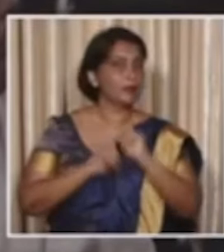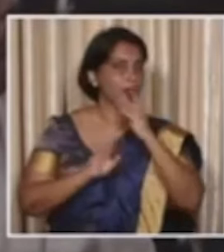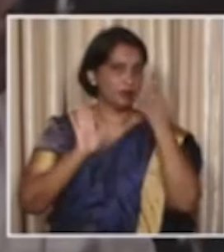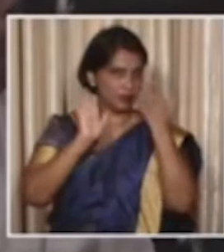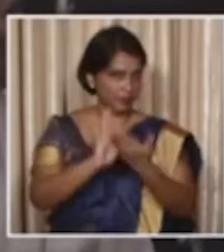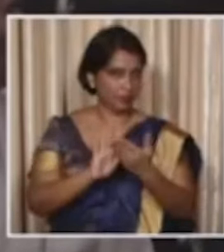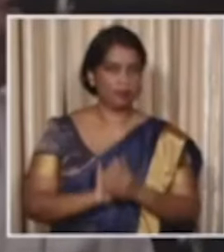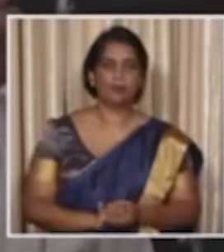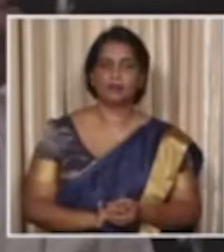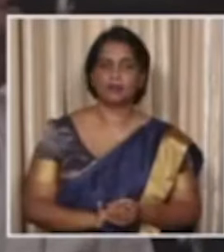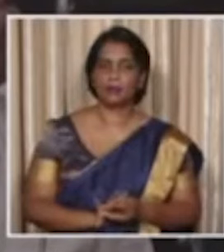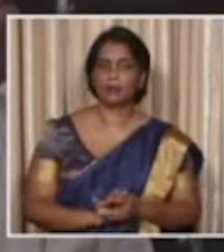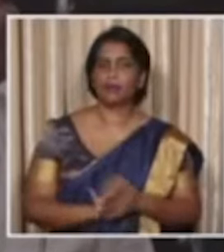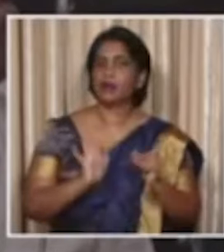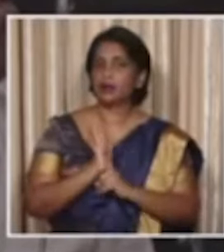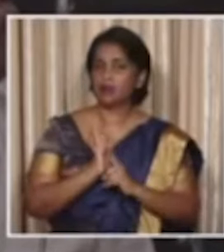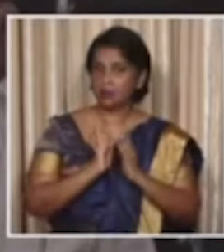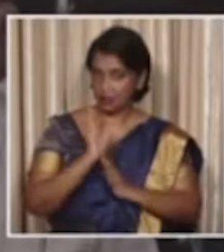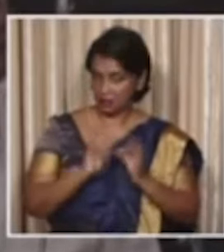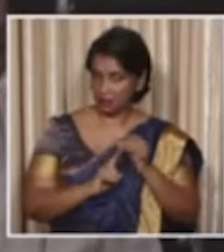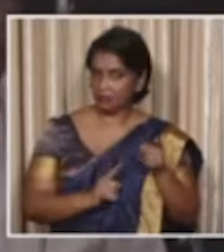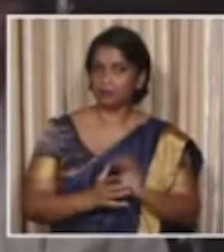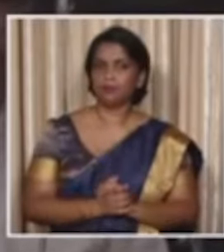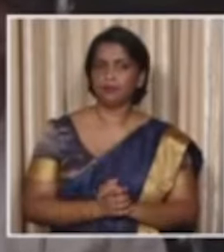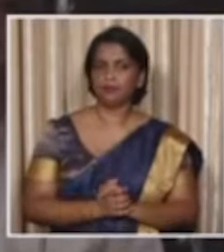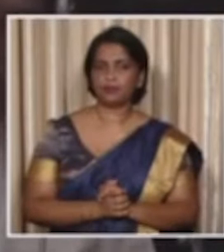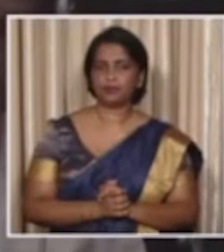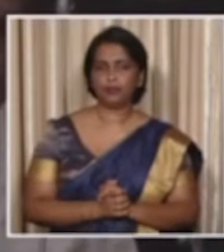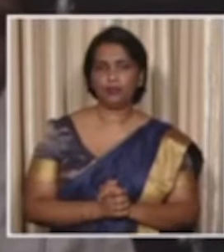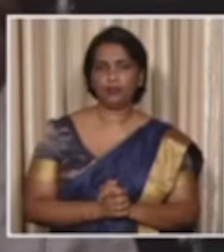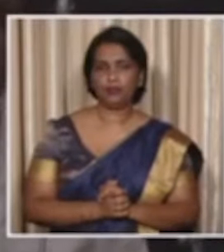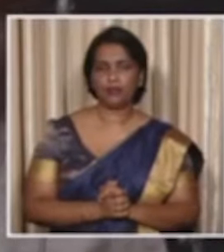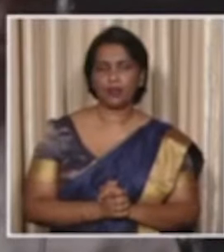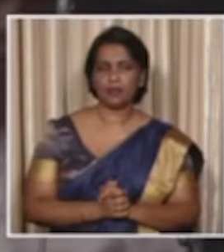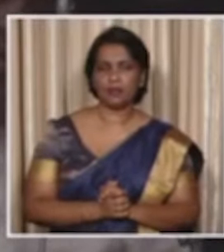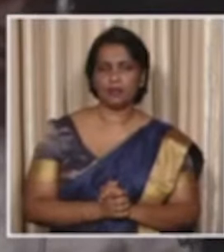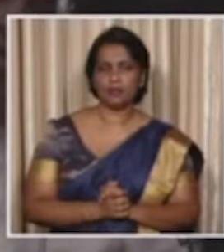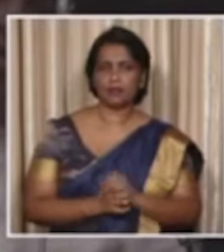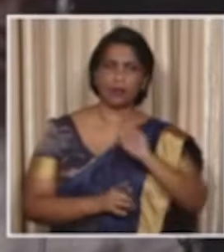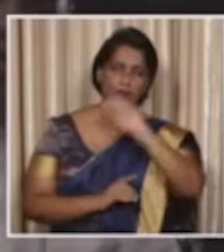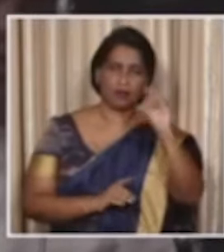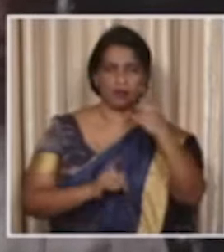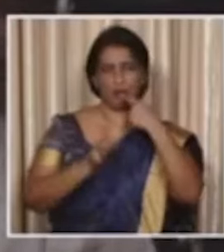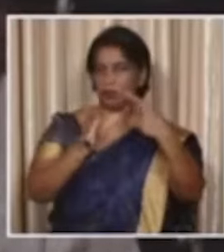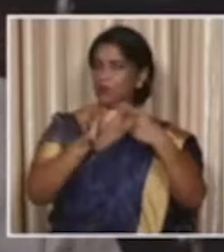ඉදිරිපත් කරන්නේ. දැන් කිරියල්ල අමතුමනි, now you can answer later if you have